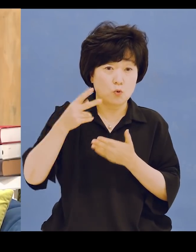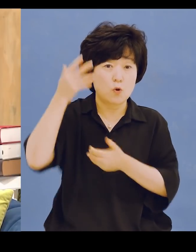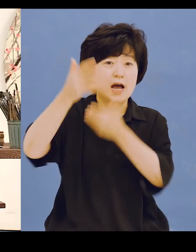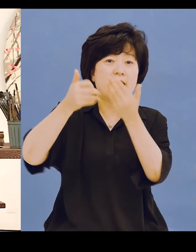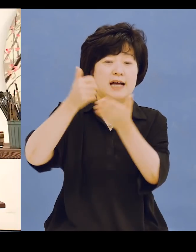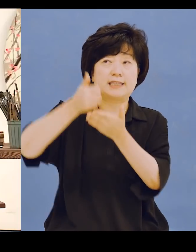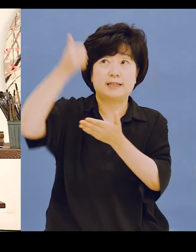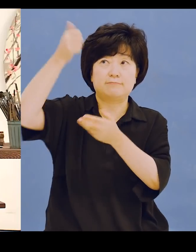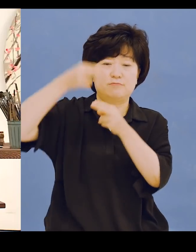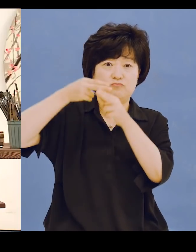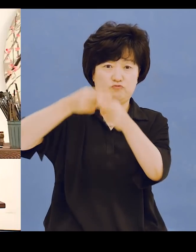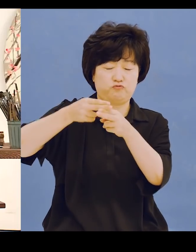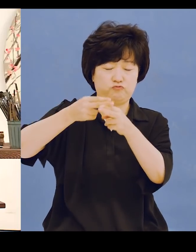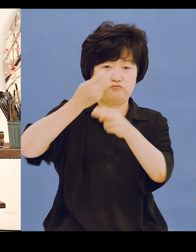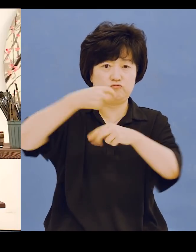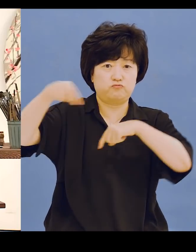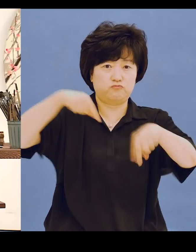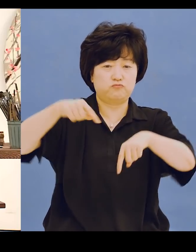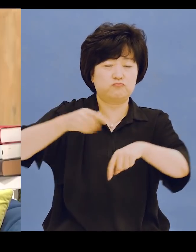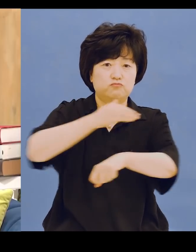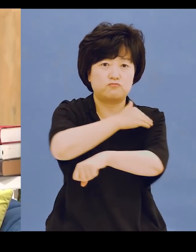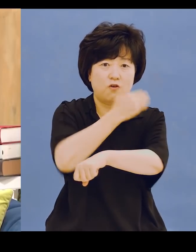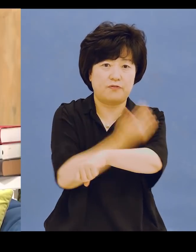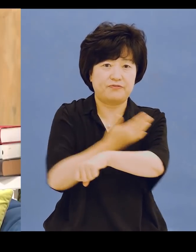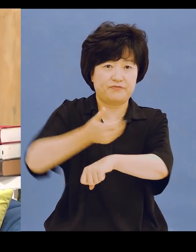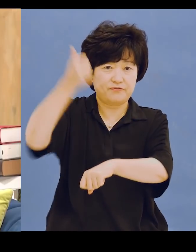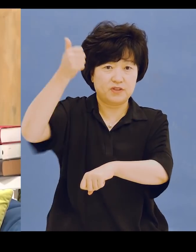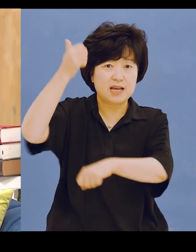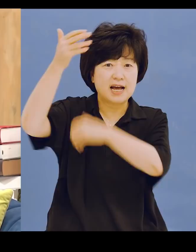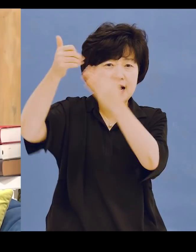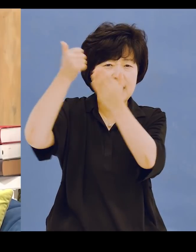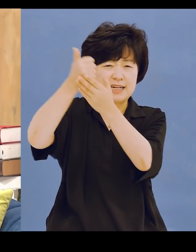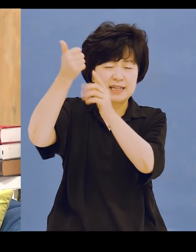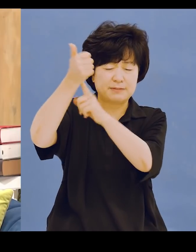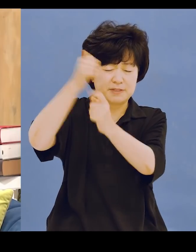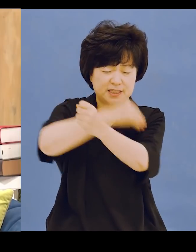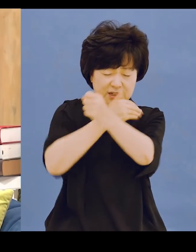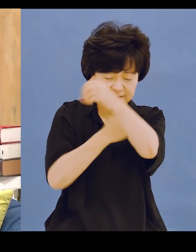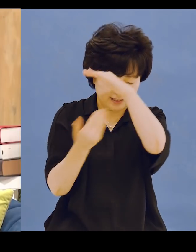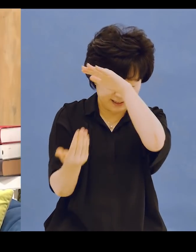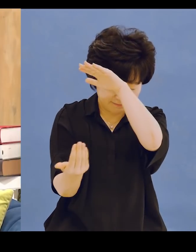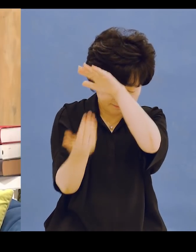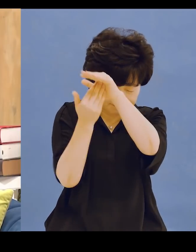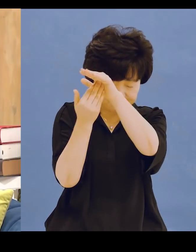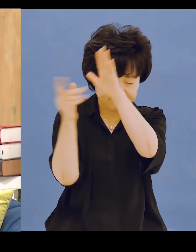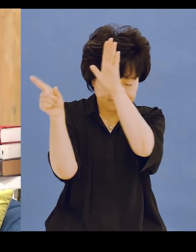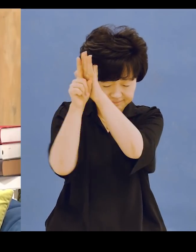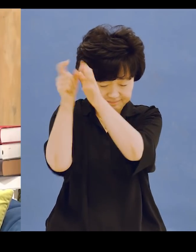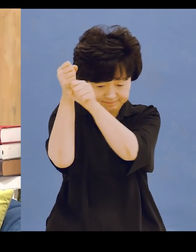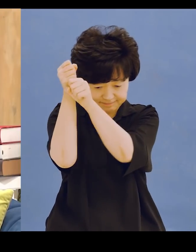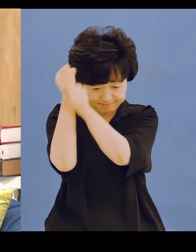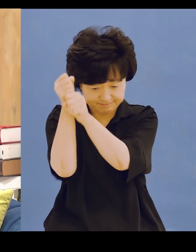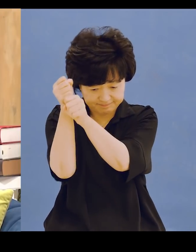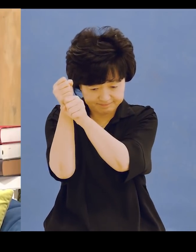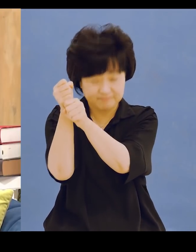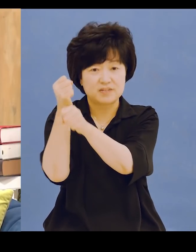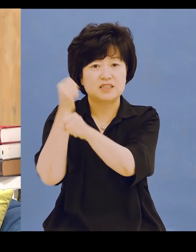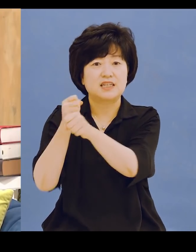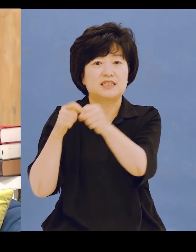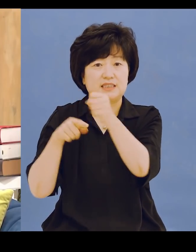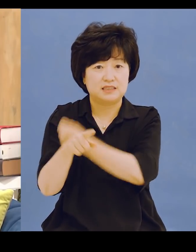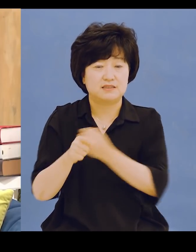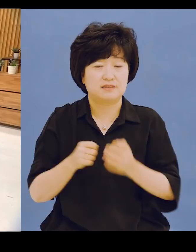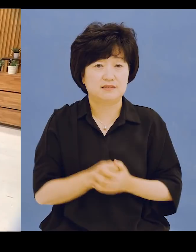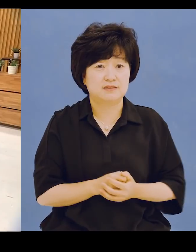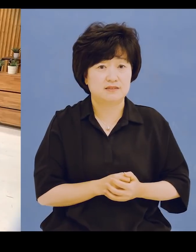가는 겁니다. 순서를 굳이 따진다면 하나님을 전적으로 totally dependent 한다는 것은 우리 죄인의